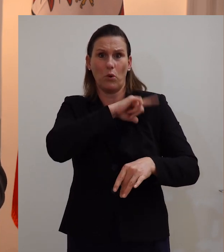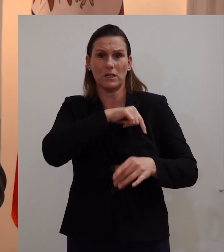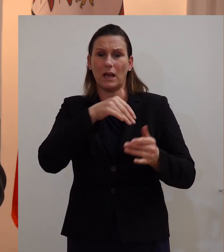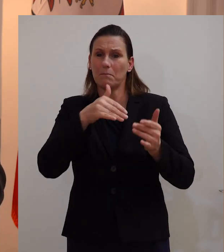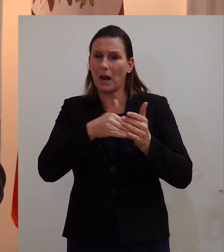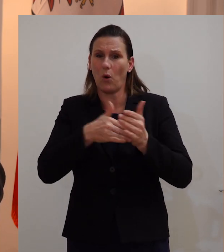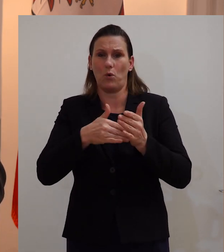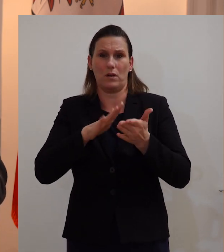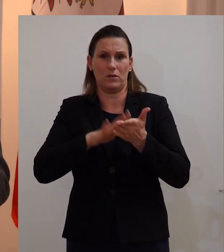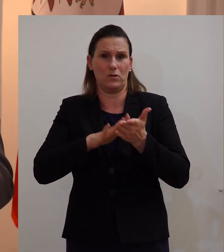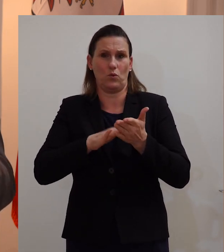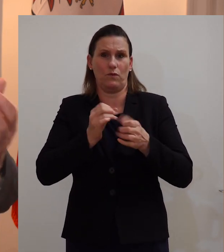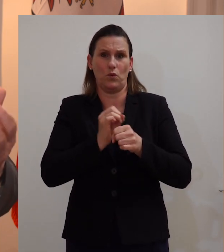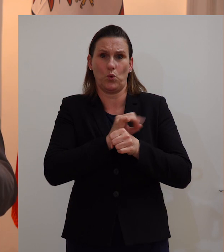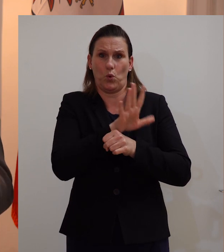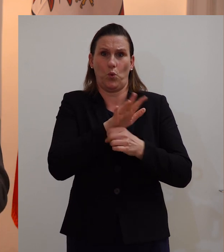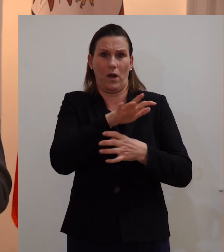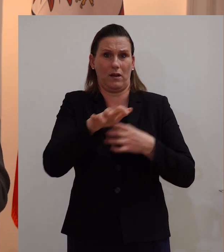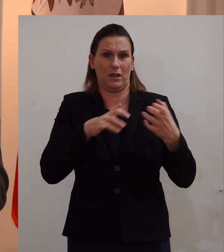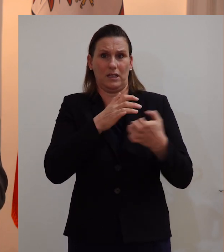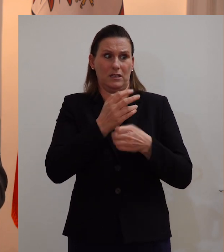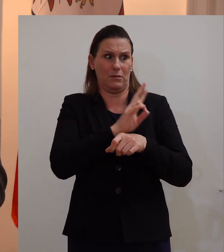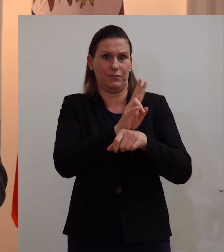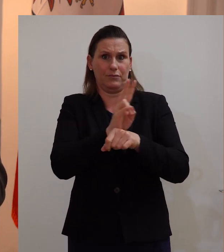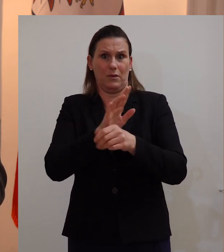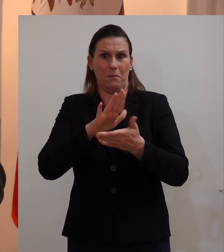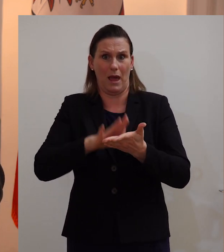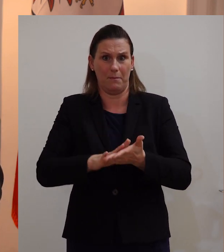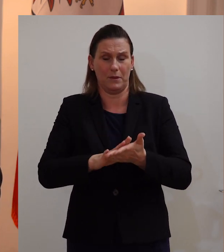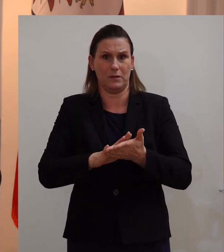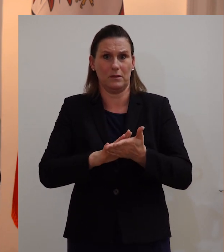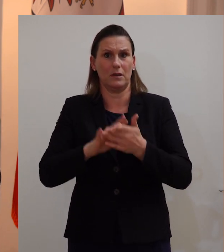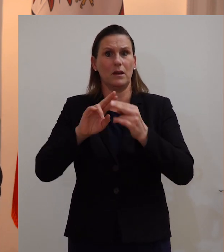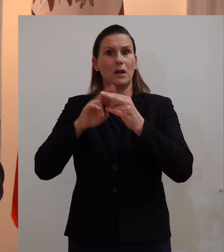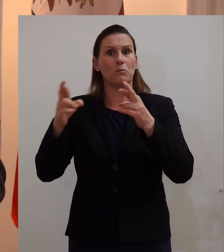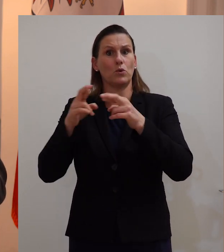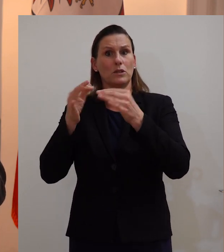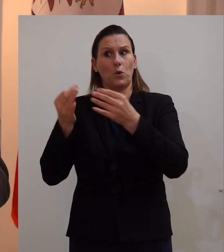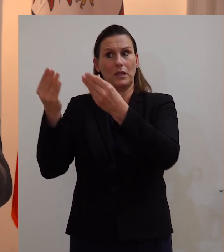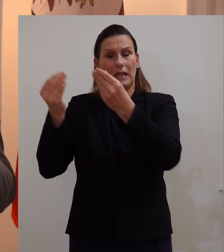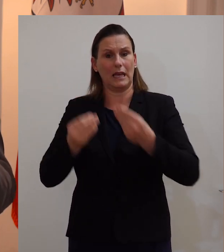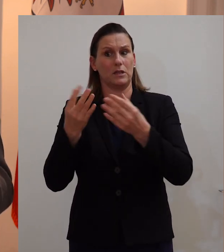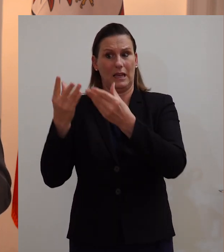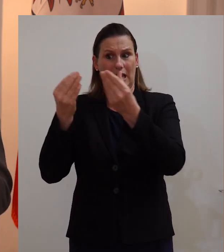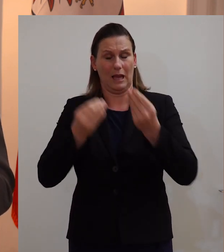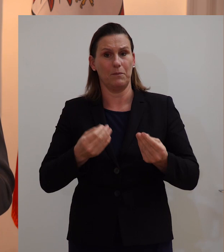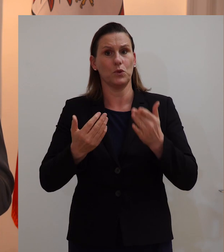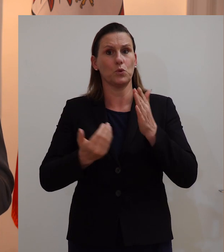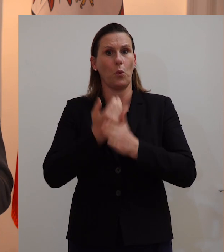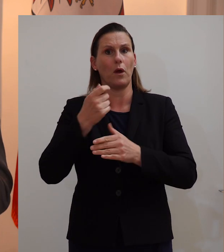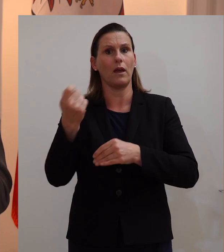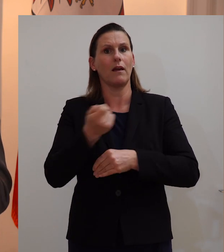gebraucht. Die Bundesregierung hat heute einen weiteren Fahrplan präsentiert, wie in den nächsten Wochen